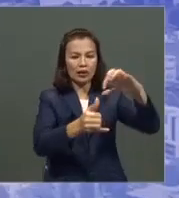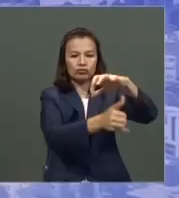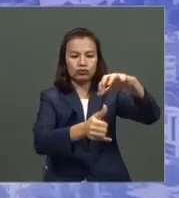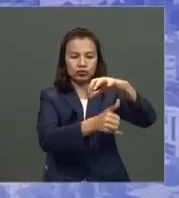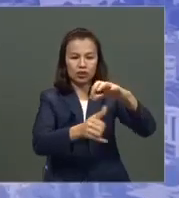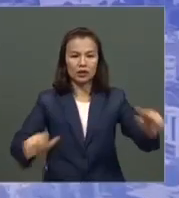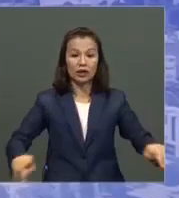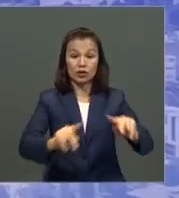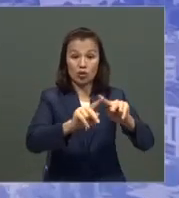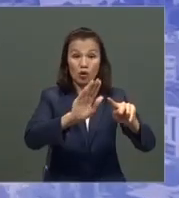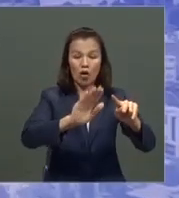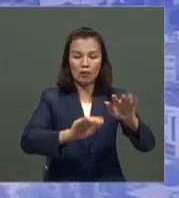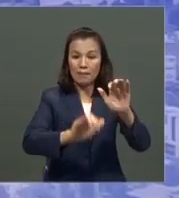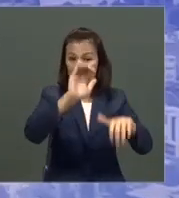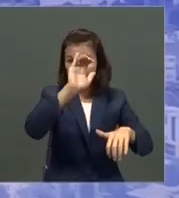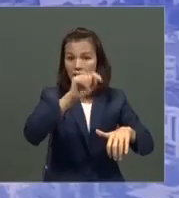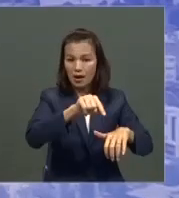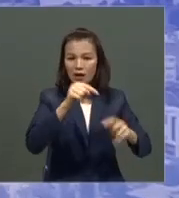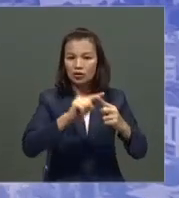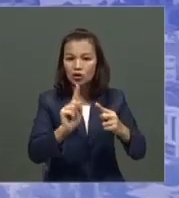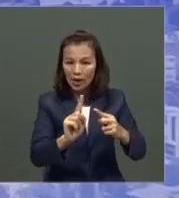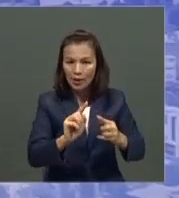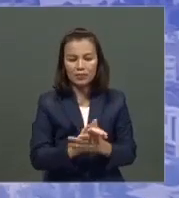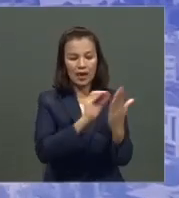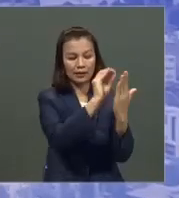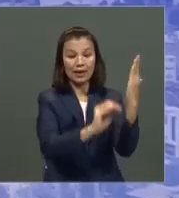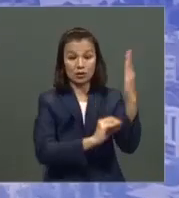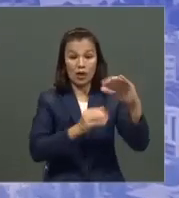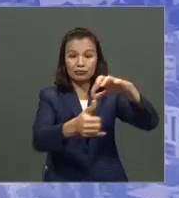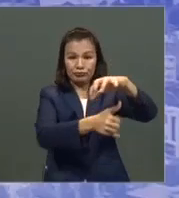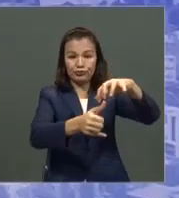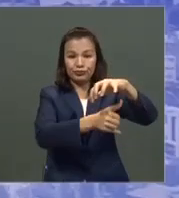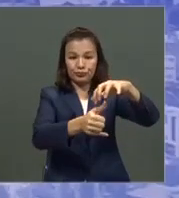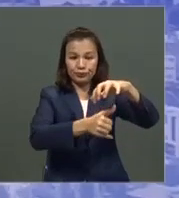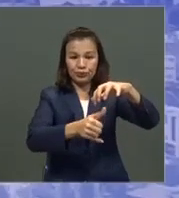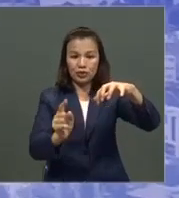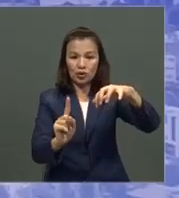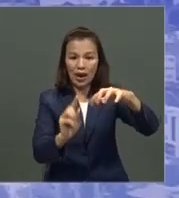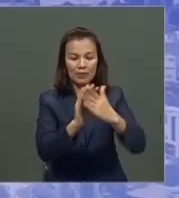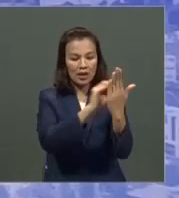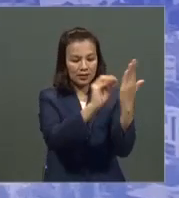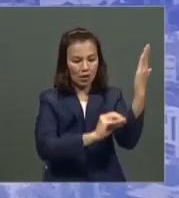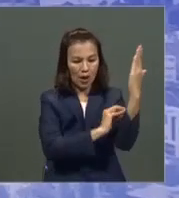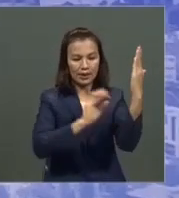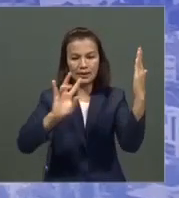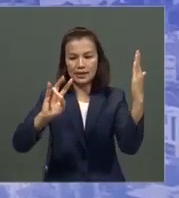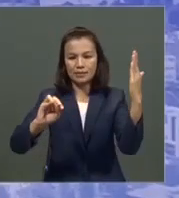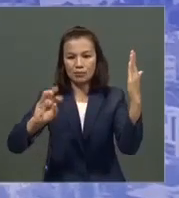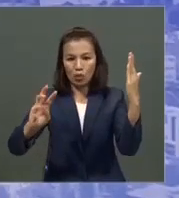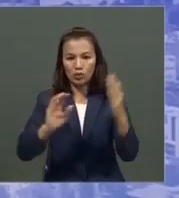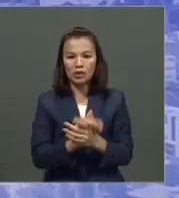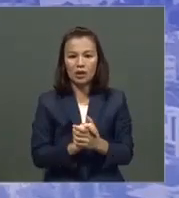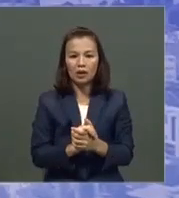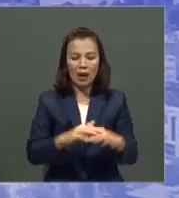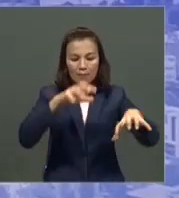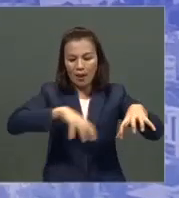ทรวงมหาดไทยค่ะ LQ ก็คือ Local Quarantine นะคะซึ่งมีกระจายทั้ง76จังหวัด